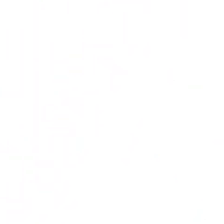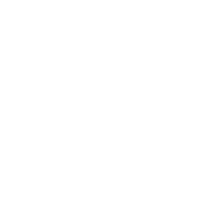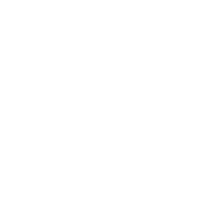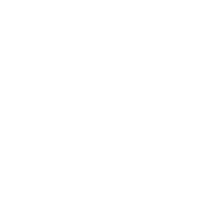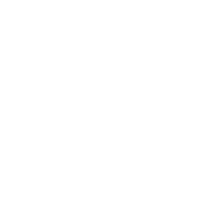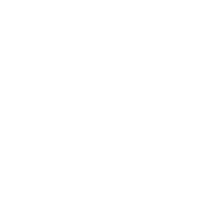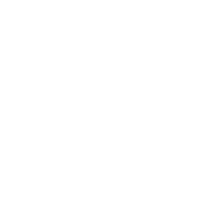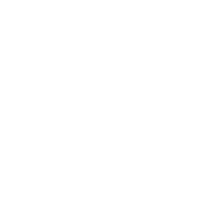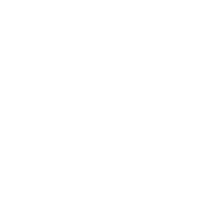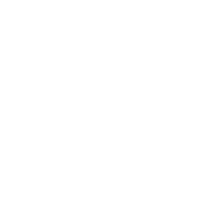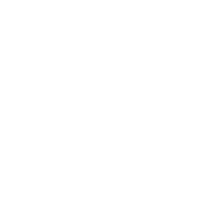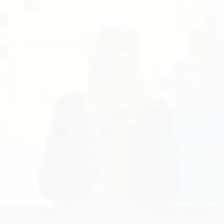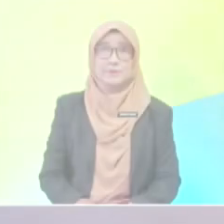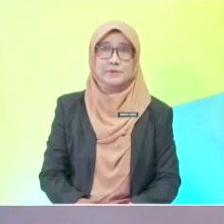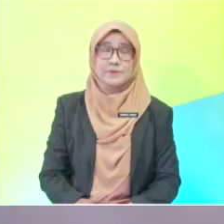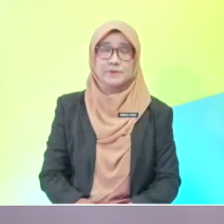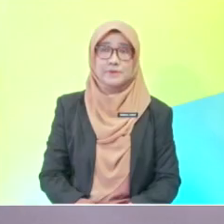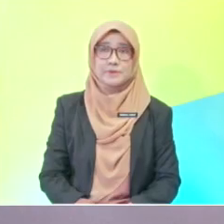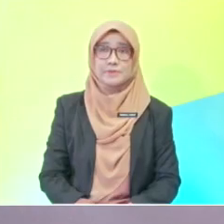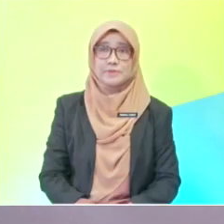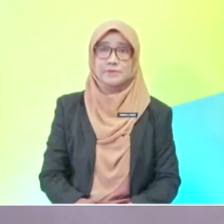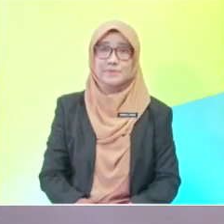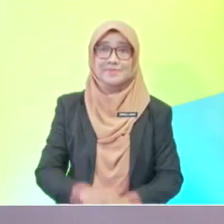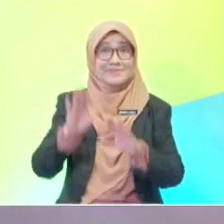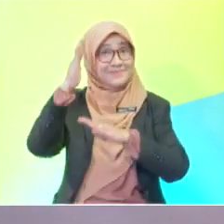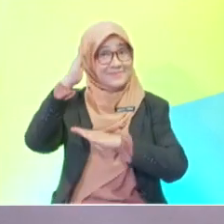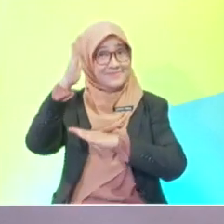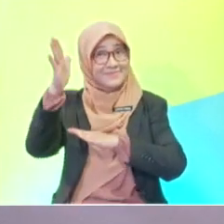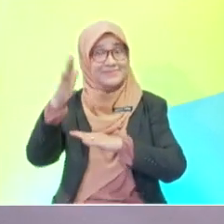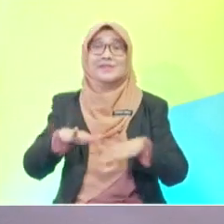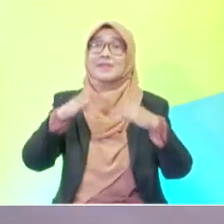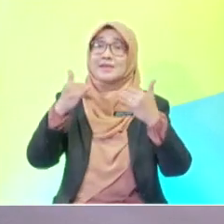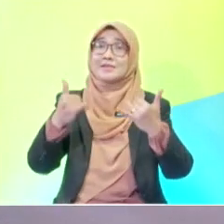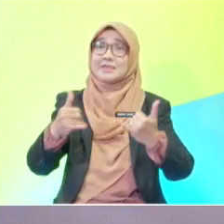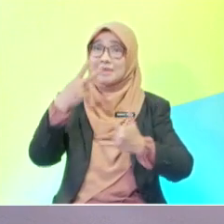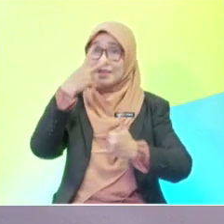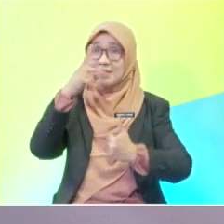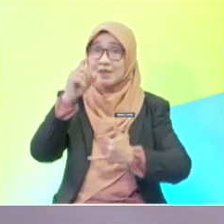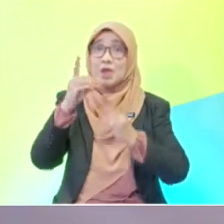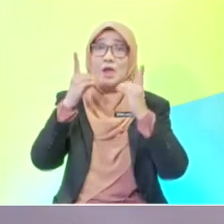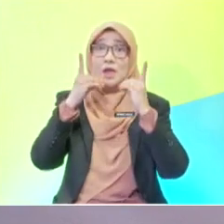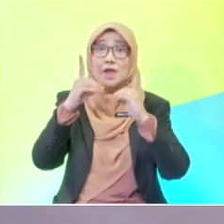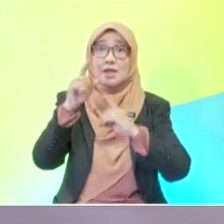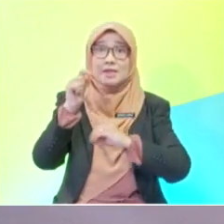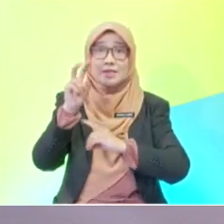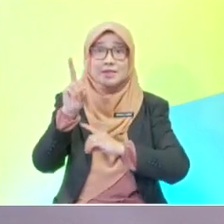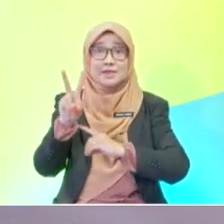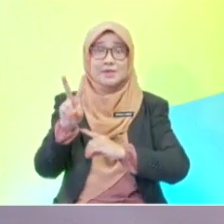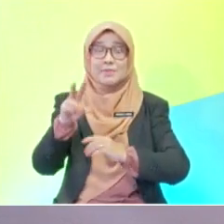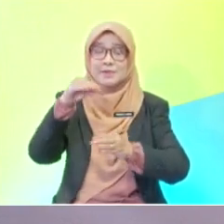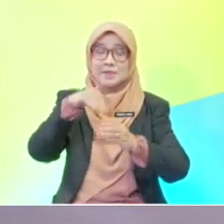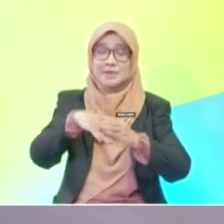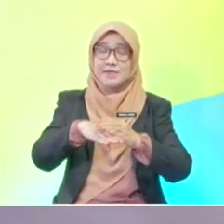Didik TV KPM. Hai semua, anda sedang menonton Didik TV KPM. Sekarang kita dalam slot